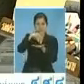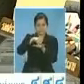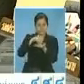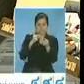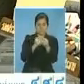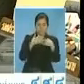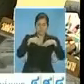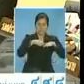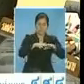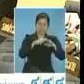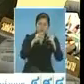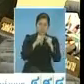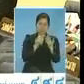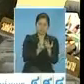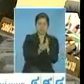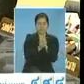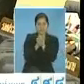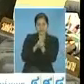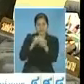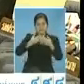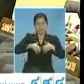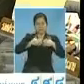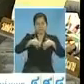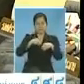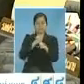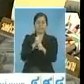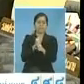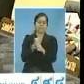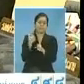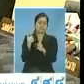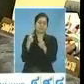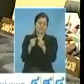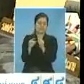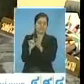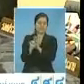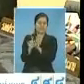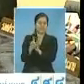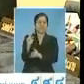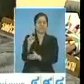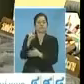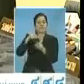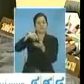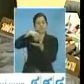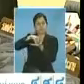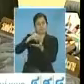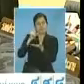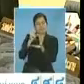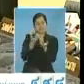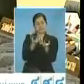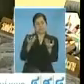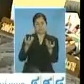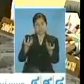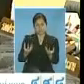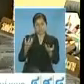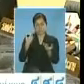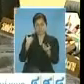ำก็คืออุตสาหกรรมการผลิตหรือการแปรรูปและไปยังปลายน้ำก็คือศูนย์การกระจายสินค้า